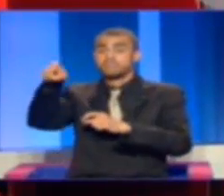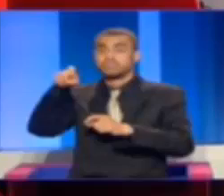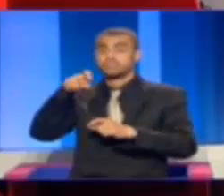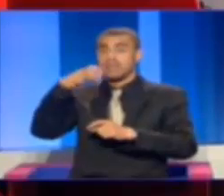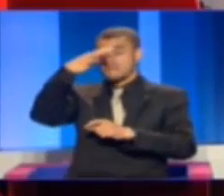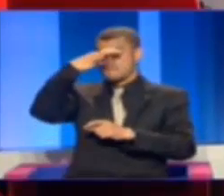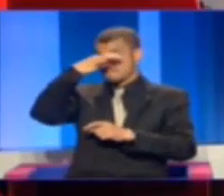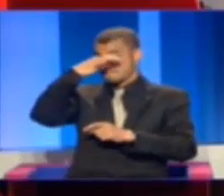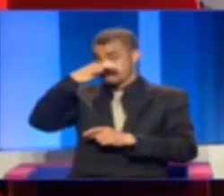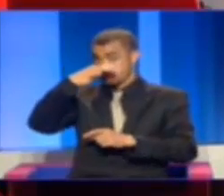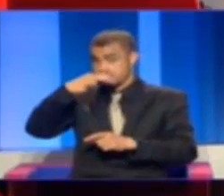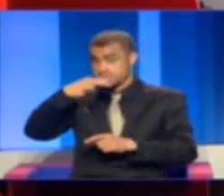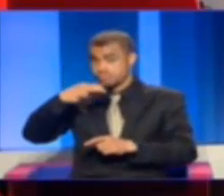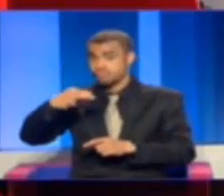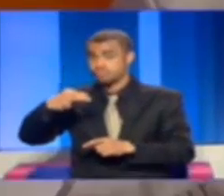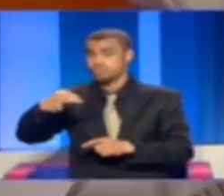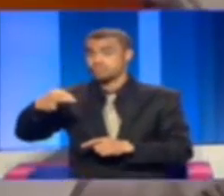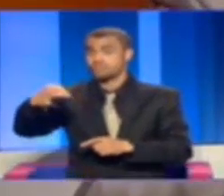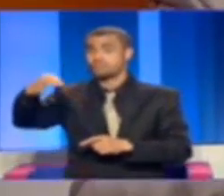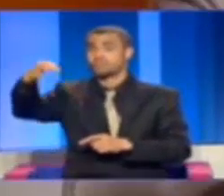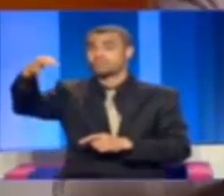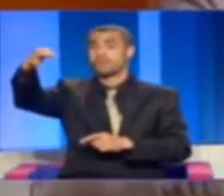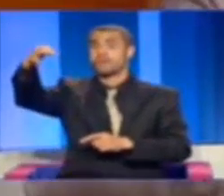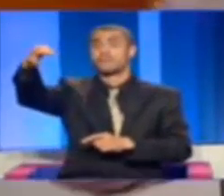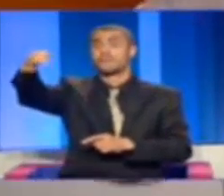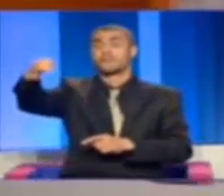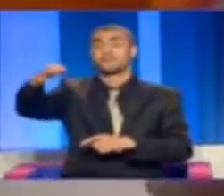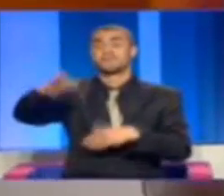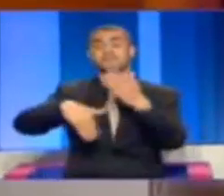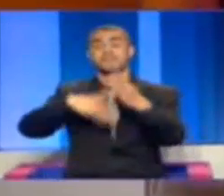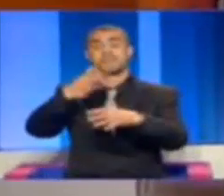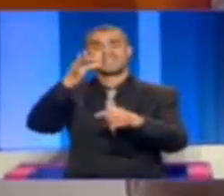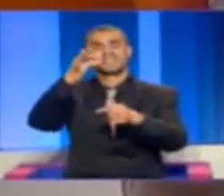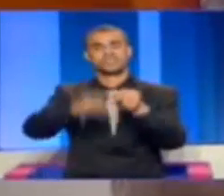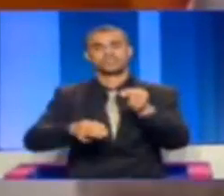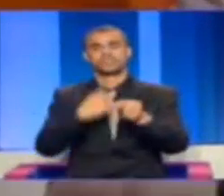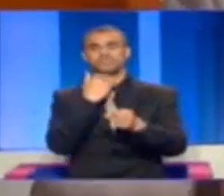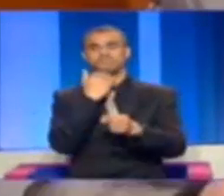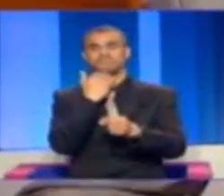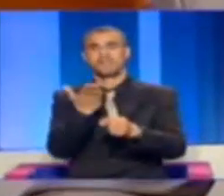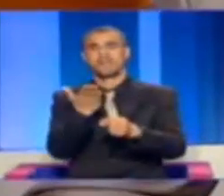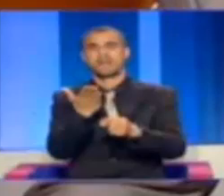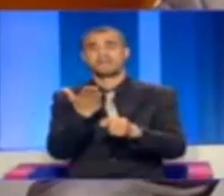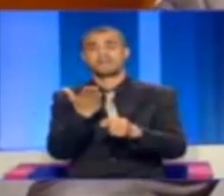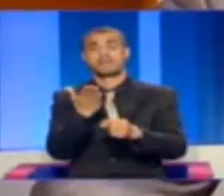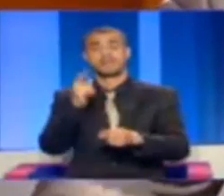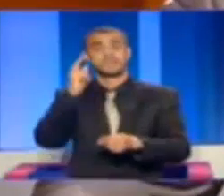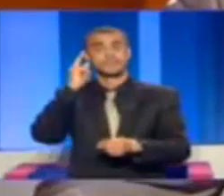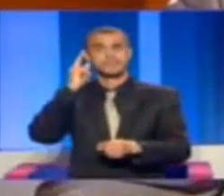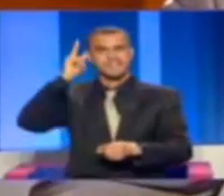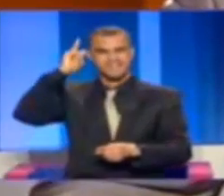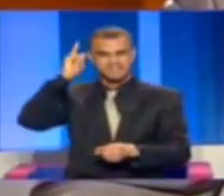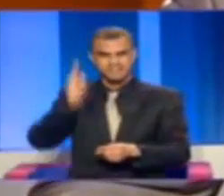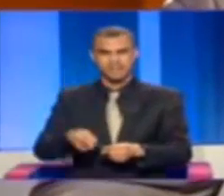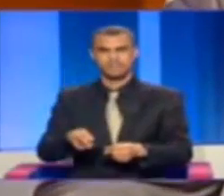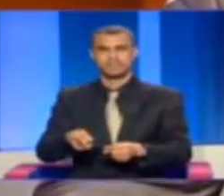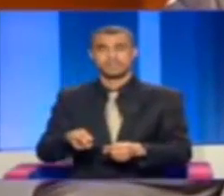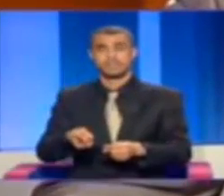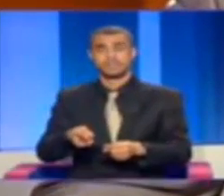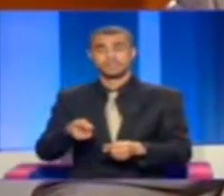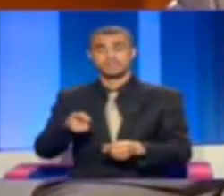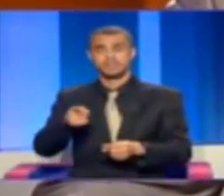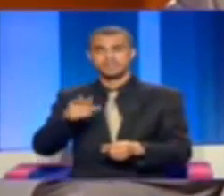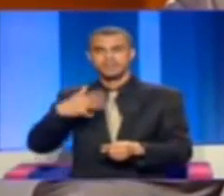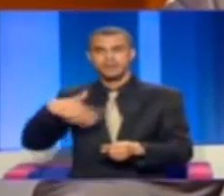الناس مثلا غتجي غتبقى تعمروا بواحد التكوين معين وغادي نقدر نديو الثمن ديالو من بعد، يعني مساله يعني بالتالي لازم ان هاد